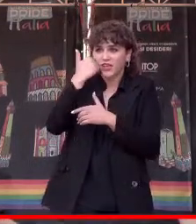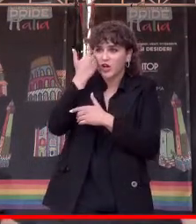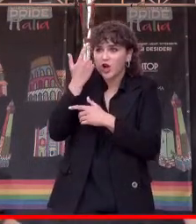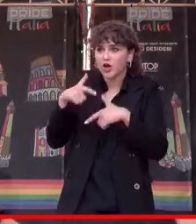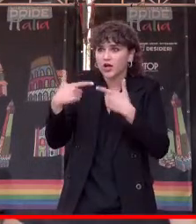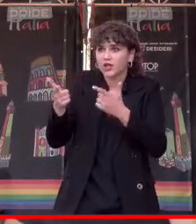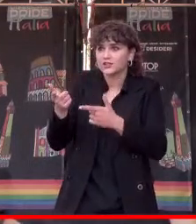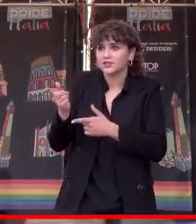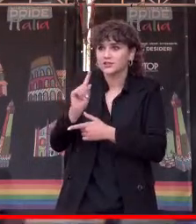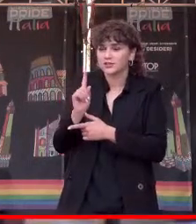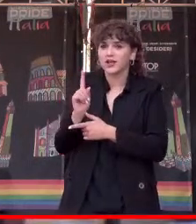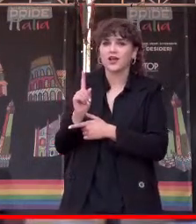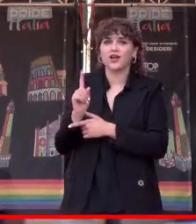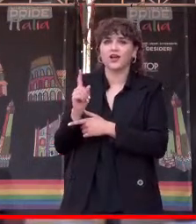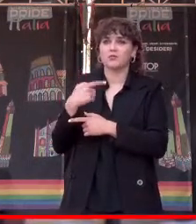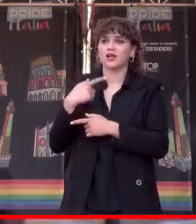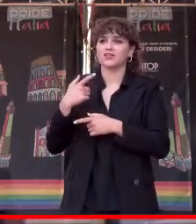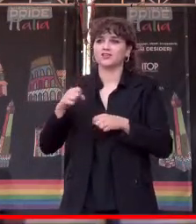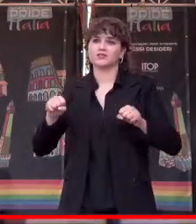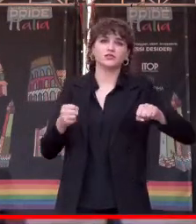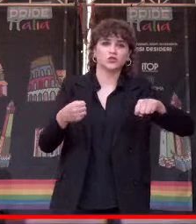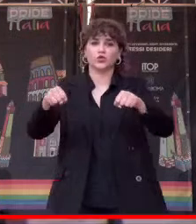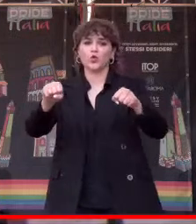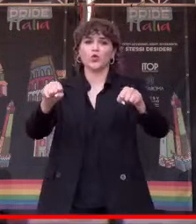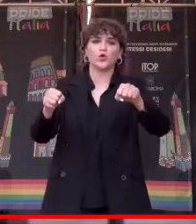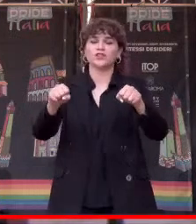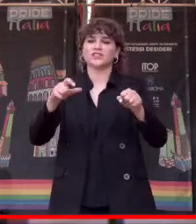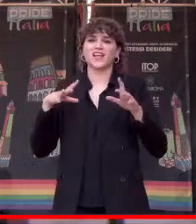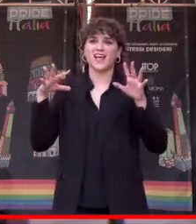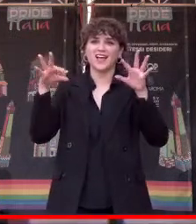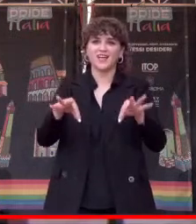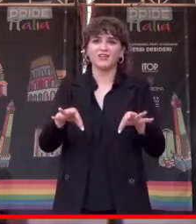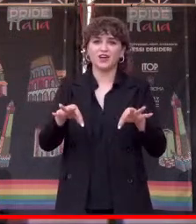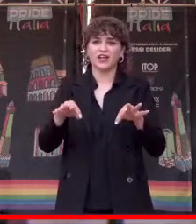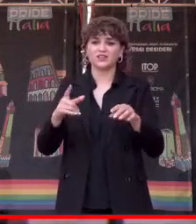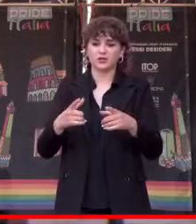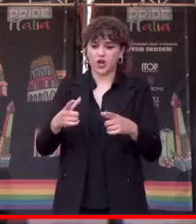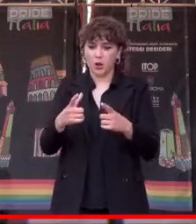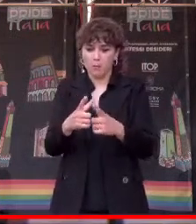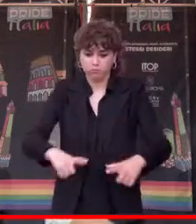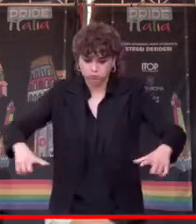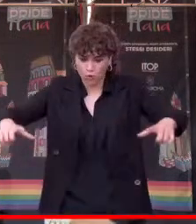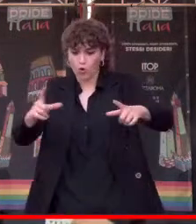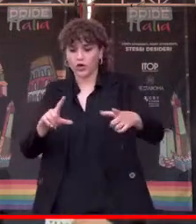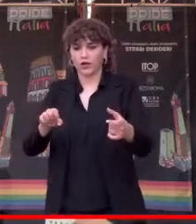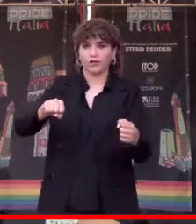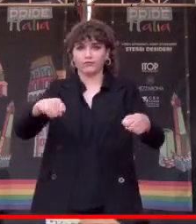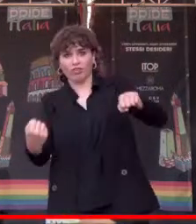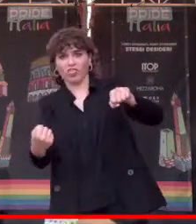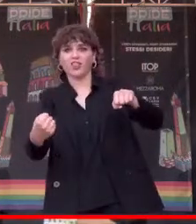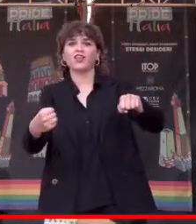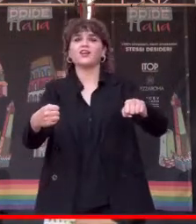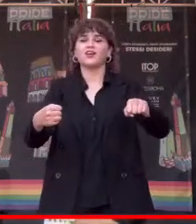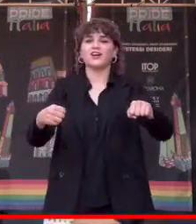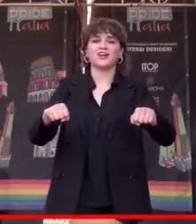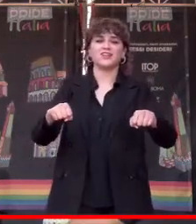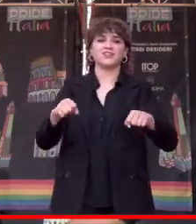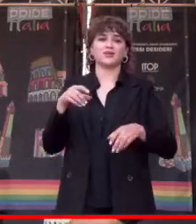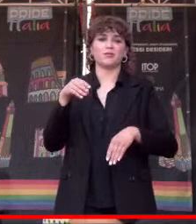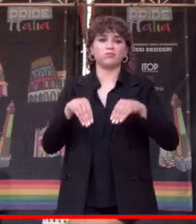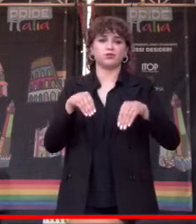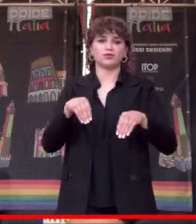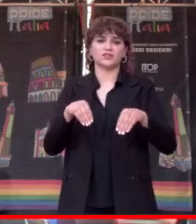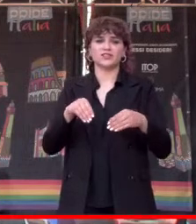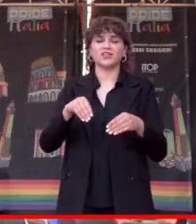No, arrivavo con lo scooter. Con lo scooter. È scattato in qualche buca, dico. C'ha due grossi polmoni, però gli dobbiamo dare il microfono. No, io voglio